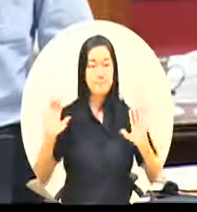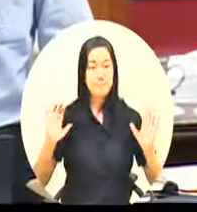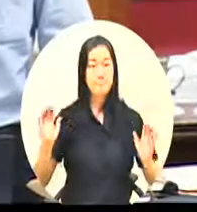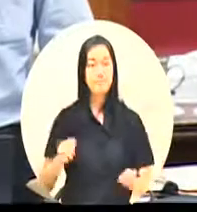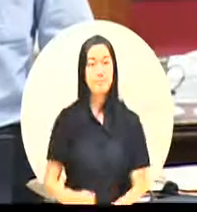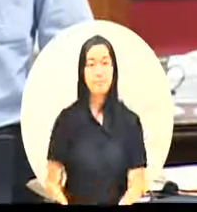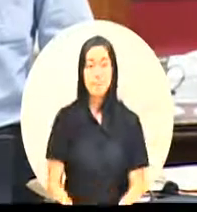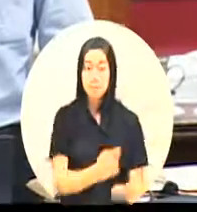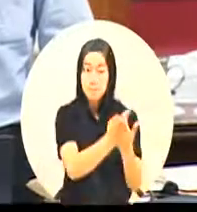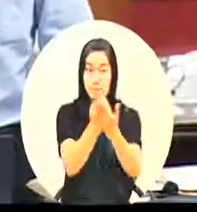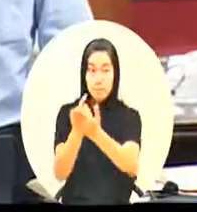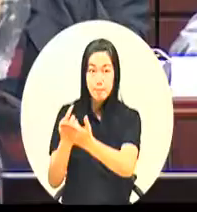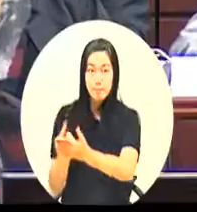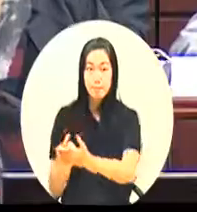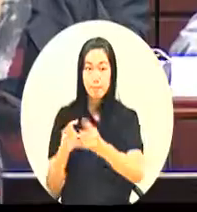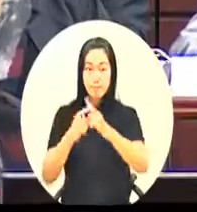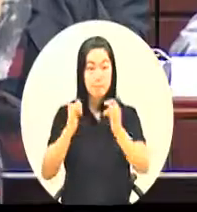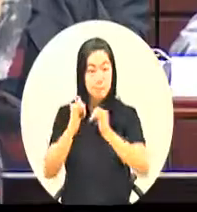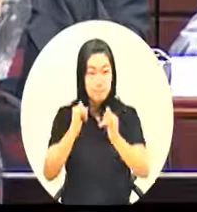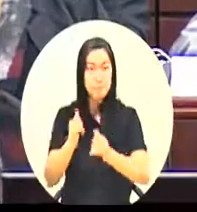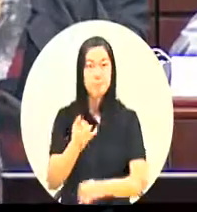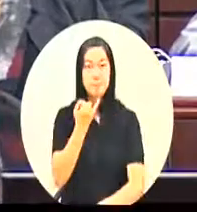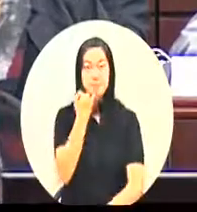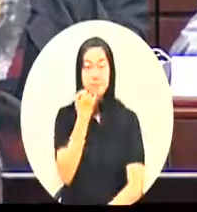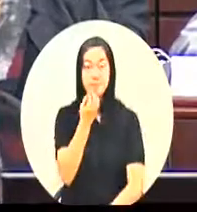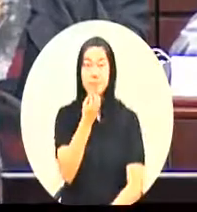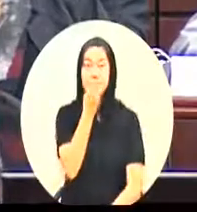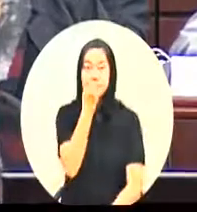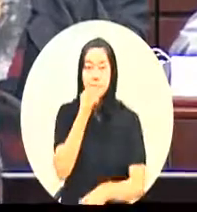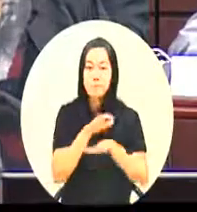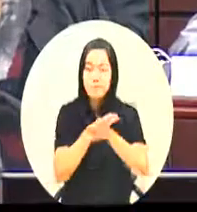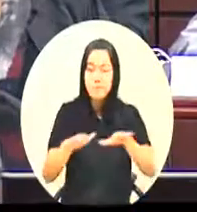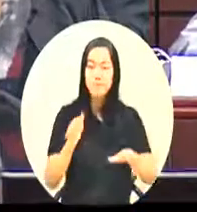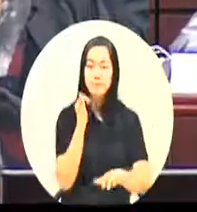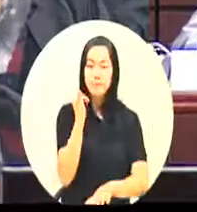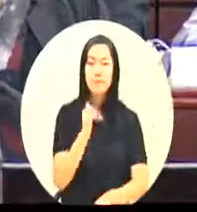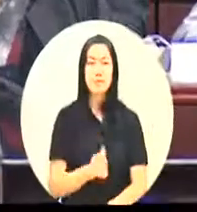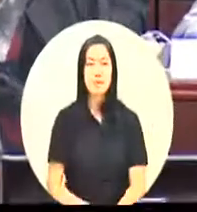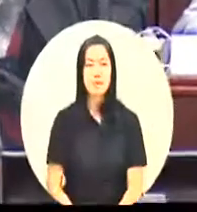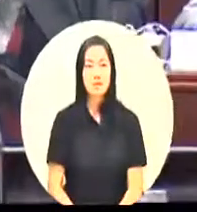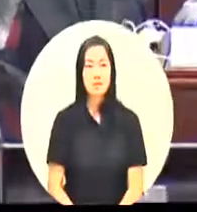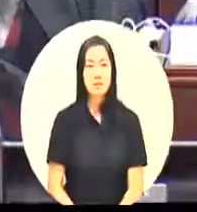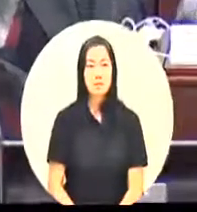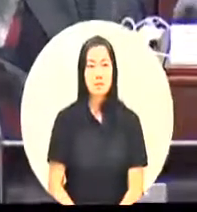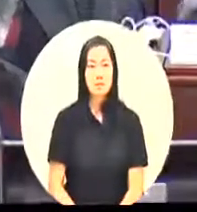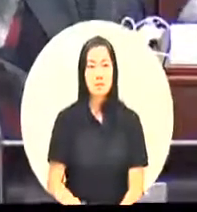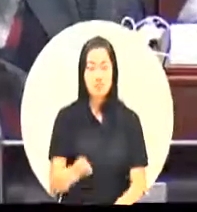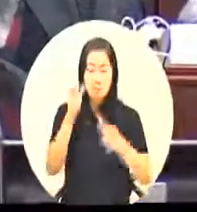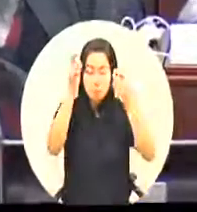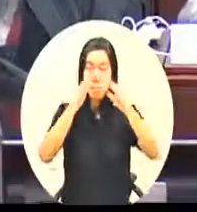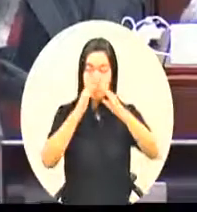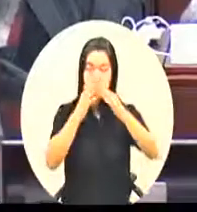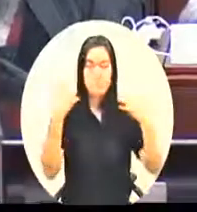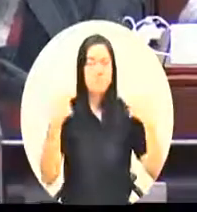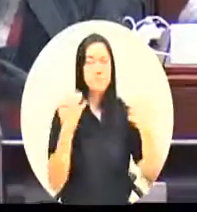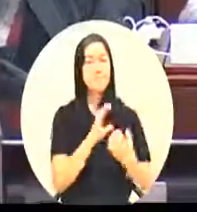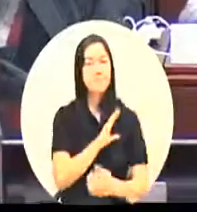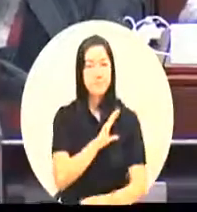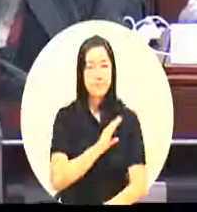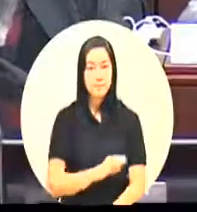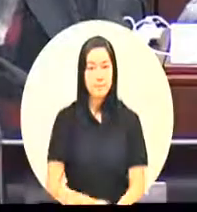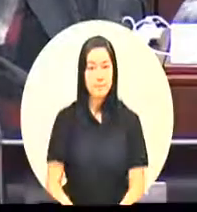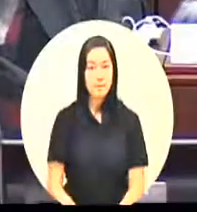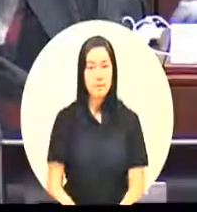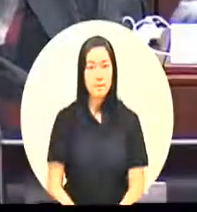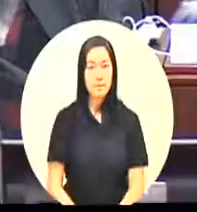所有的高雄市民能够吃到安全的食品，当然这是高雄市政府努力的目